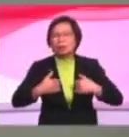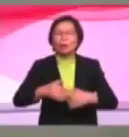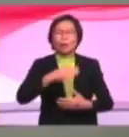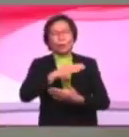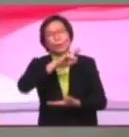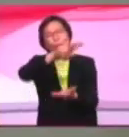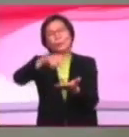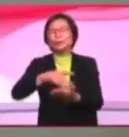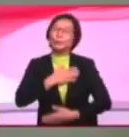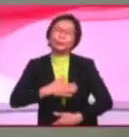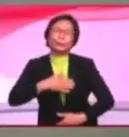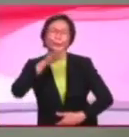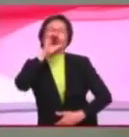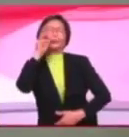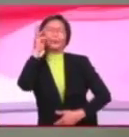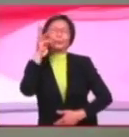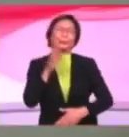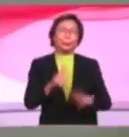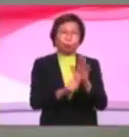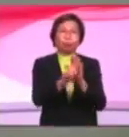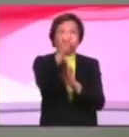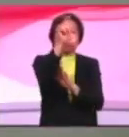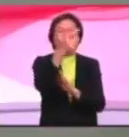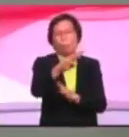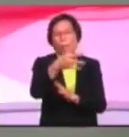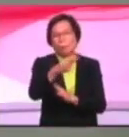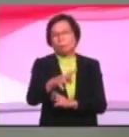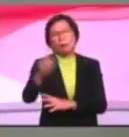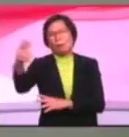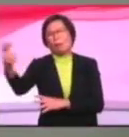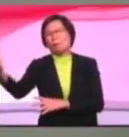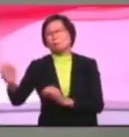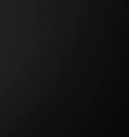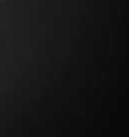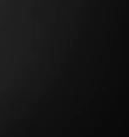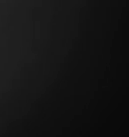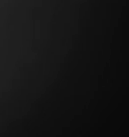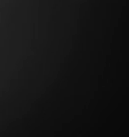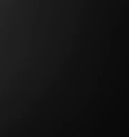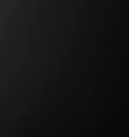yang tinggi jumlahnya masih lagi, iaitu 14. The rest sudah tidak ada.